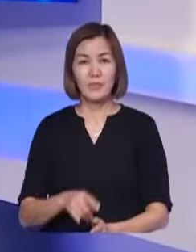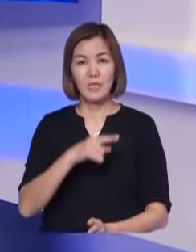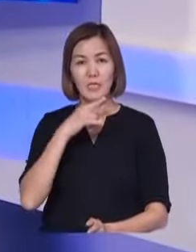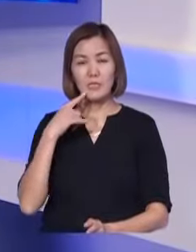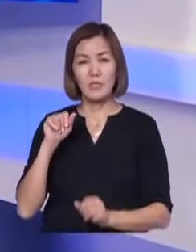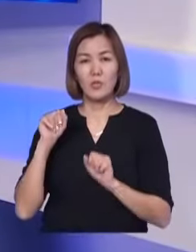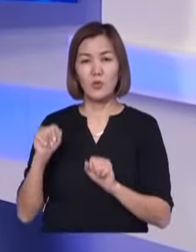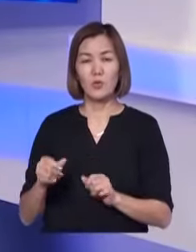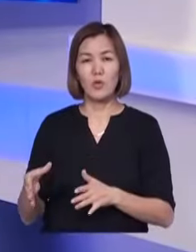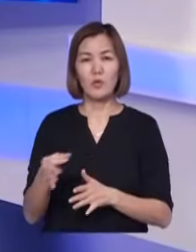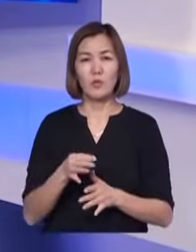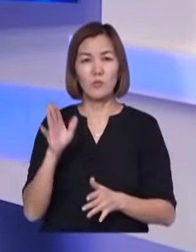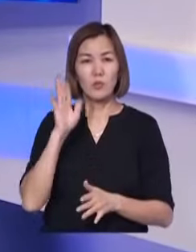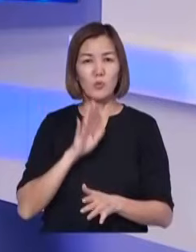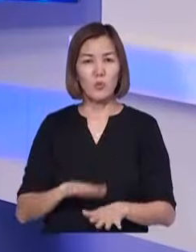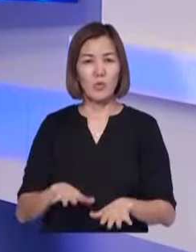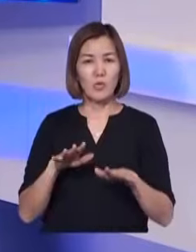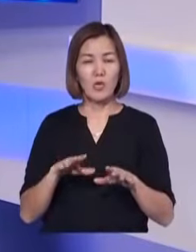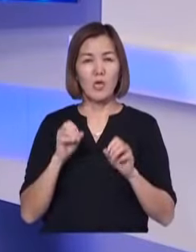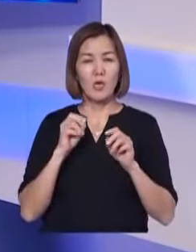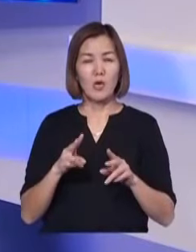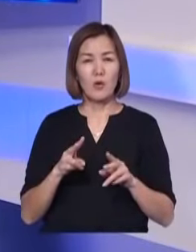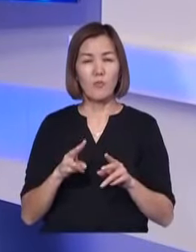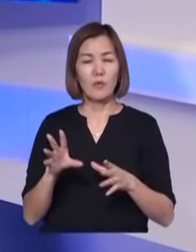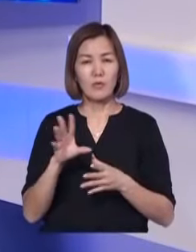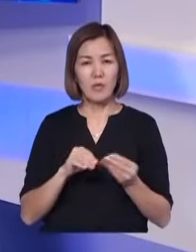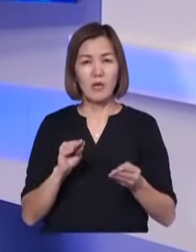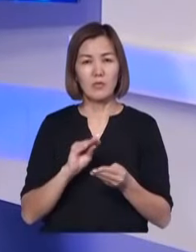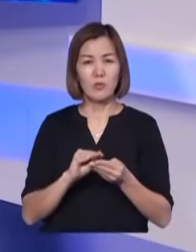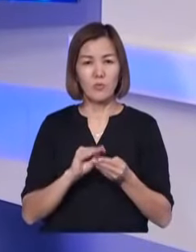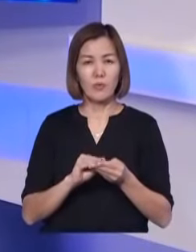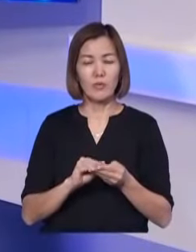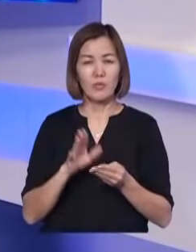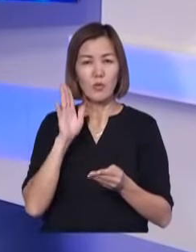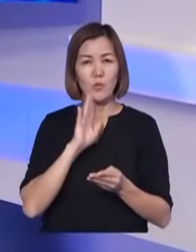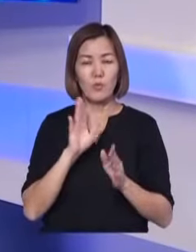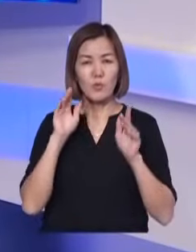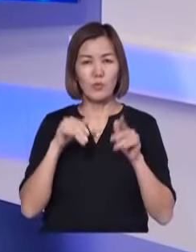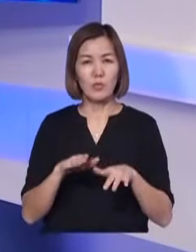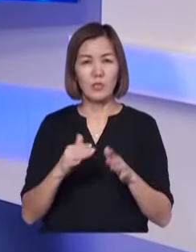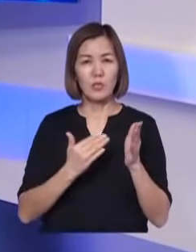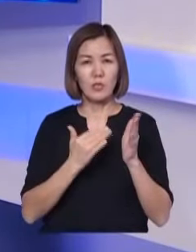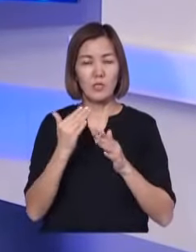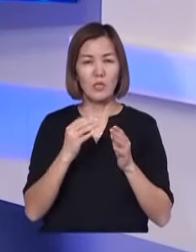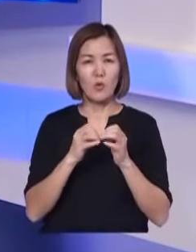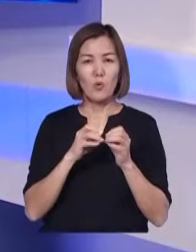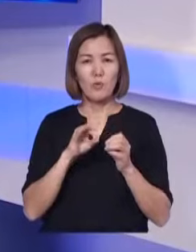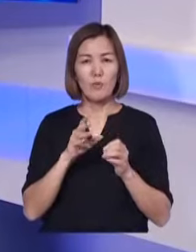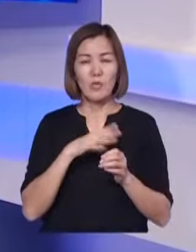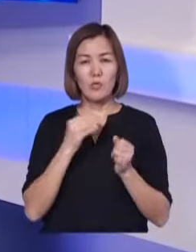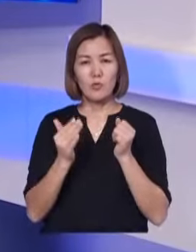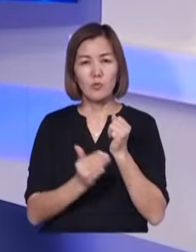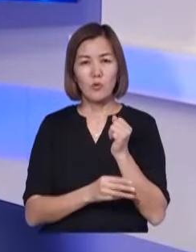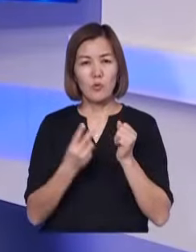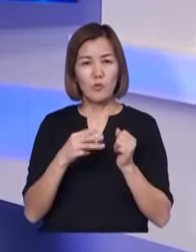Ресейдің Қорған облысында су тасқыны қаупы сейілер емес. Тобыл өзеніндегі су деңгейі 10 метрге жетті. Сарапшылар кейінгі 30 жылда